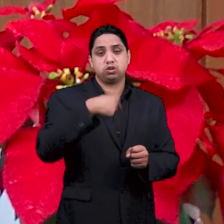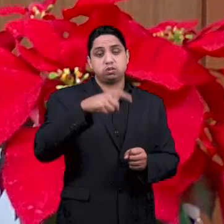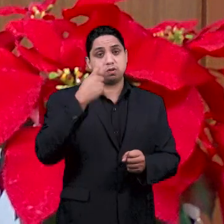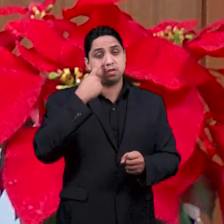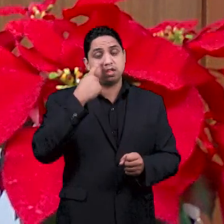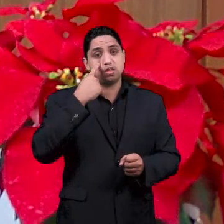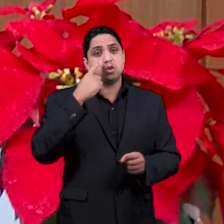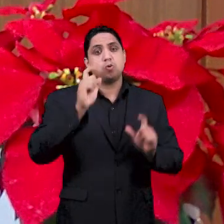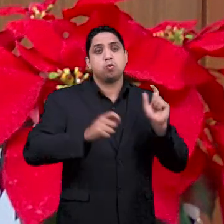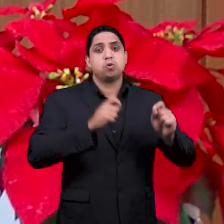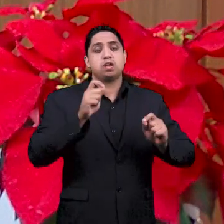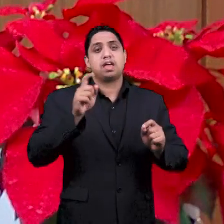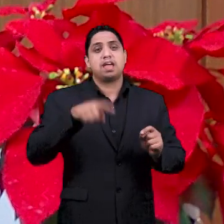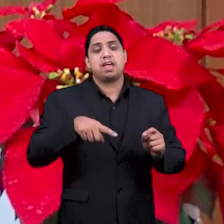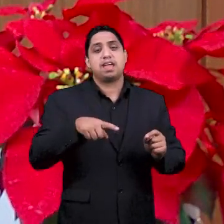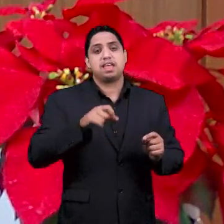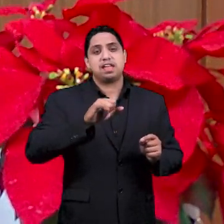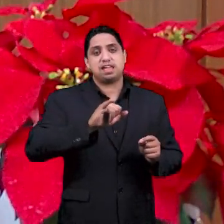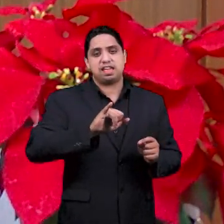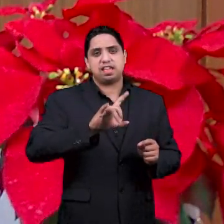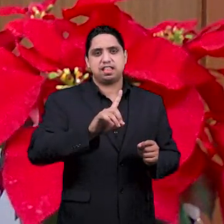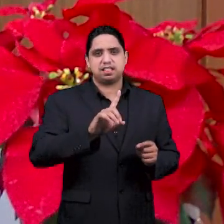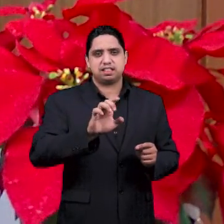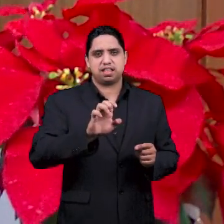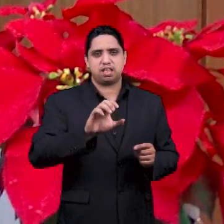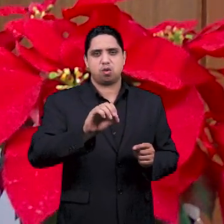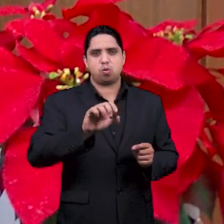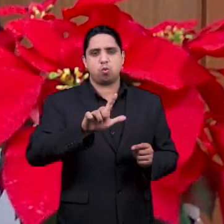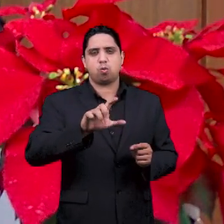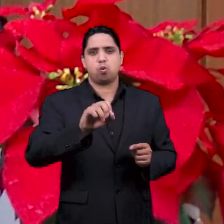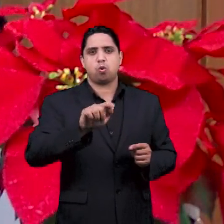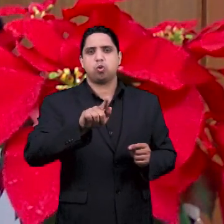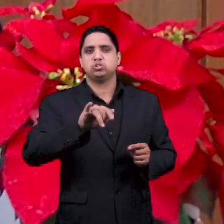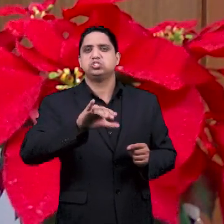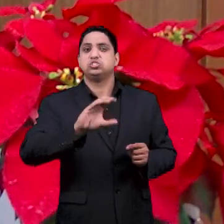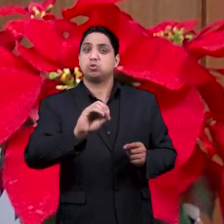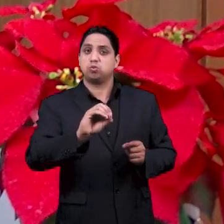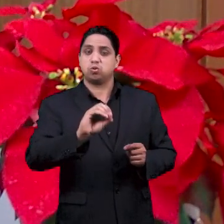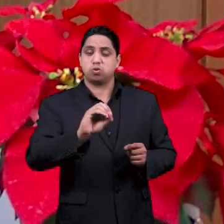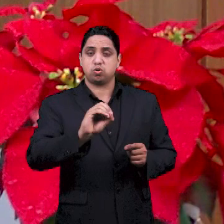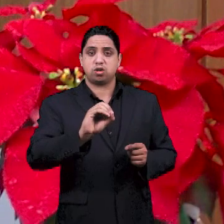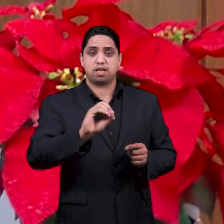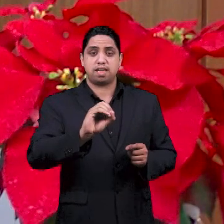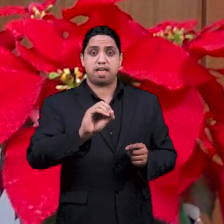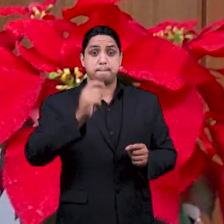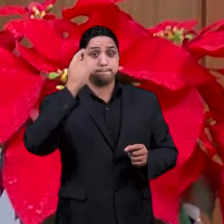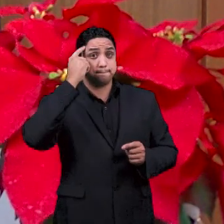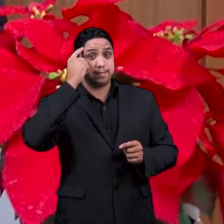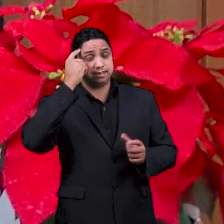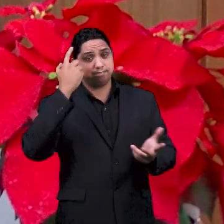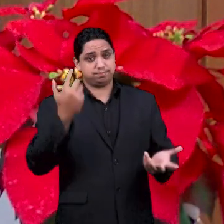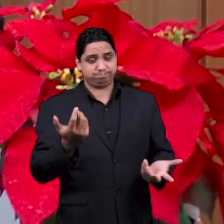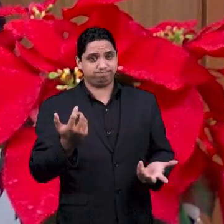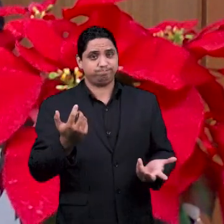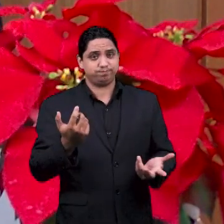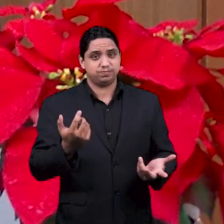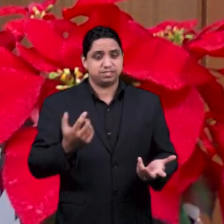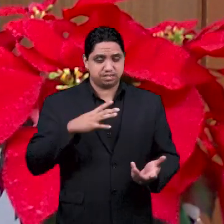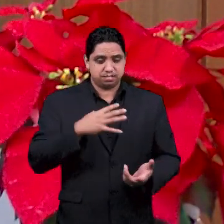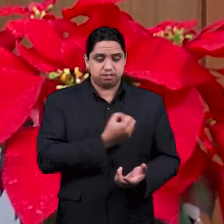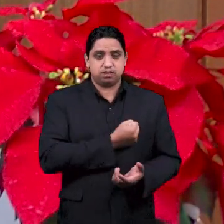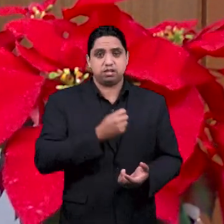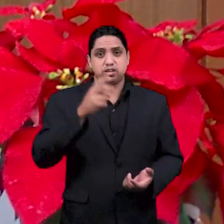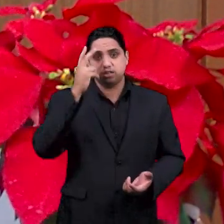Что, когда все это складывается, это идеология получается. Итак, спасение